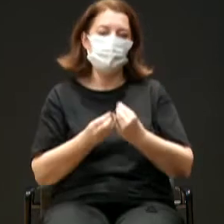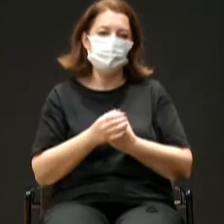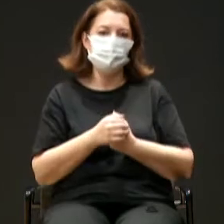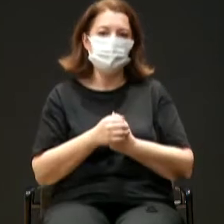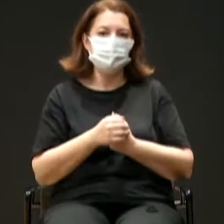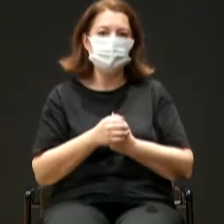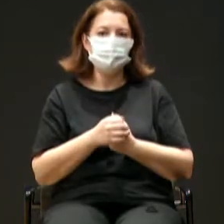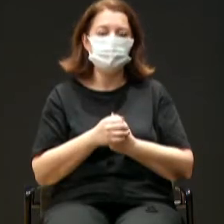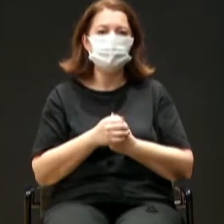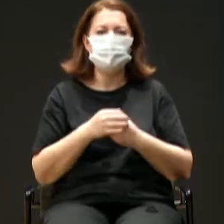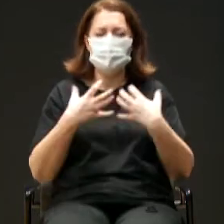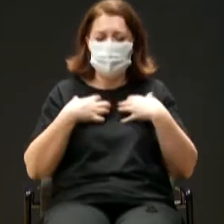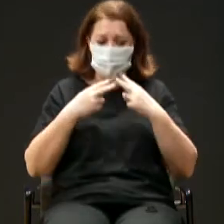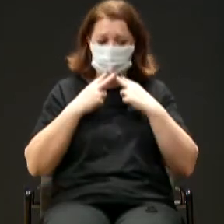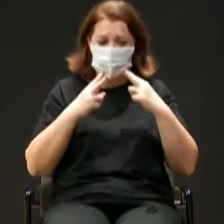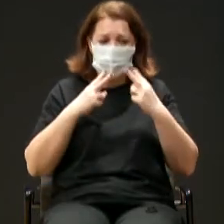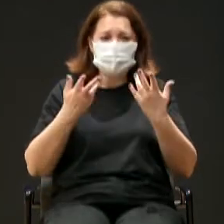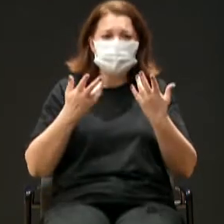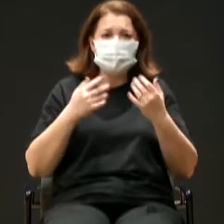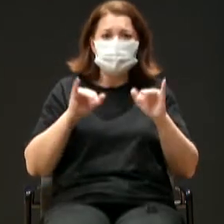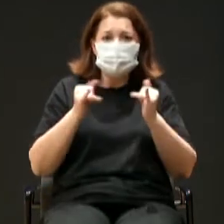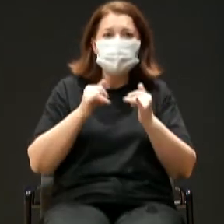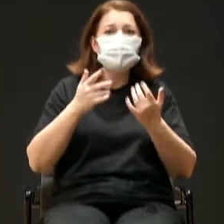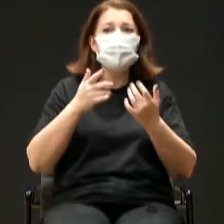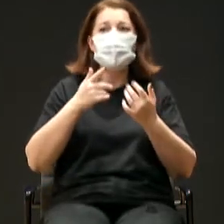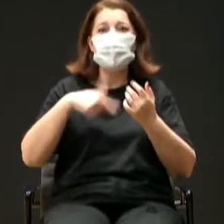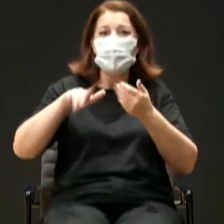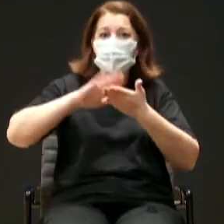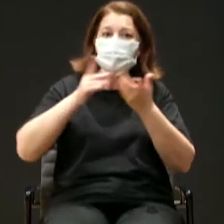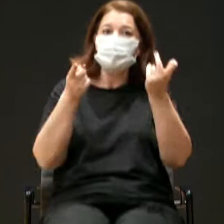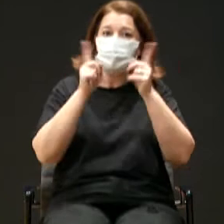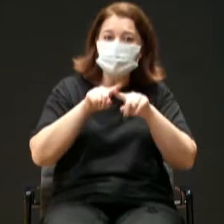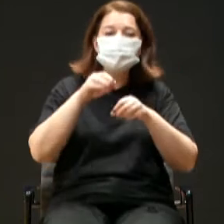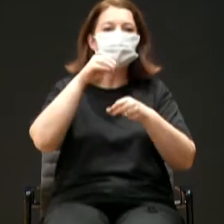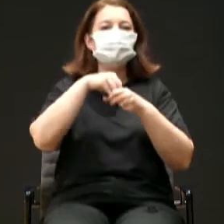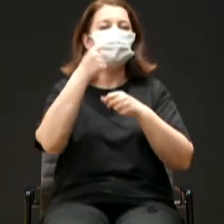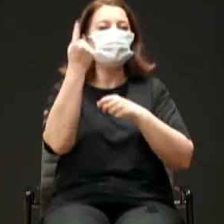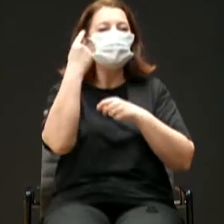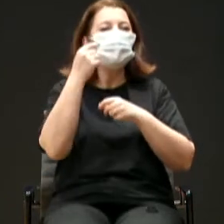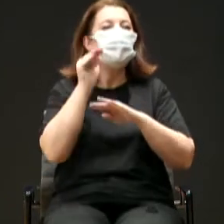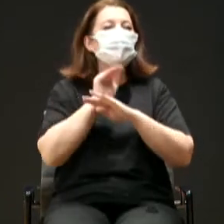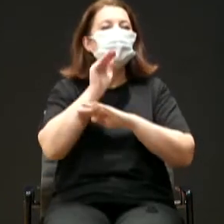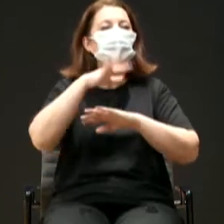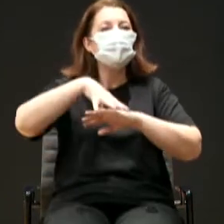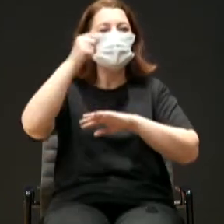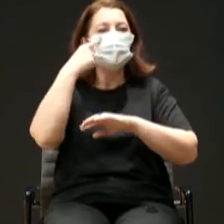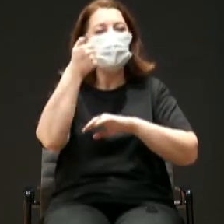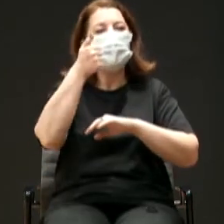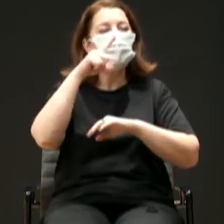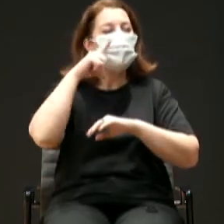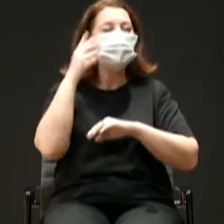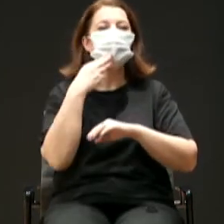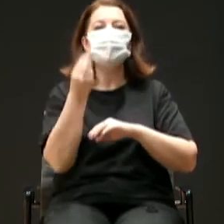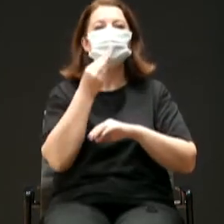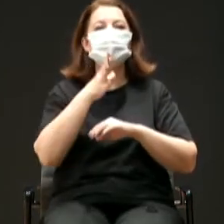arkadaşlarım. Enerjilerini atmalarını ve sosyalleşmelerini sağlamak için dün Yaşam Vadisi'ndeki 6 Mayıs Gençliğimiz Var sahnesinde